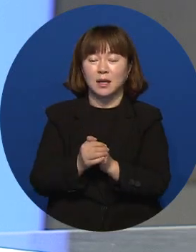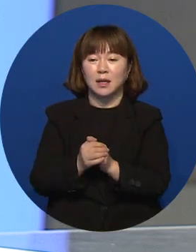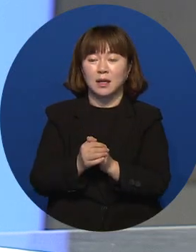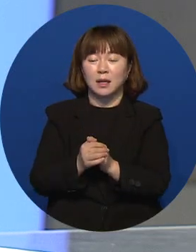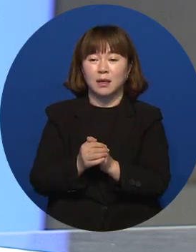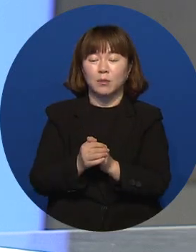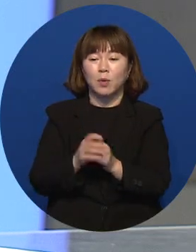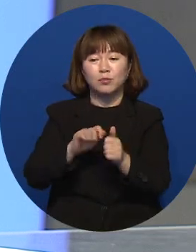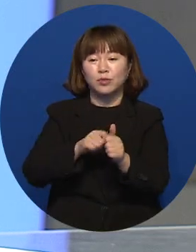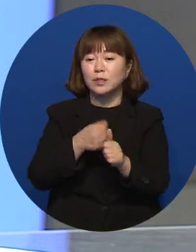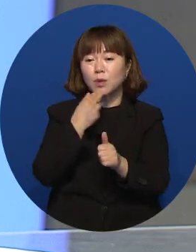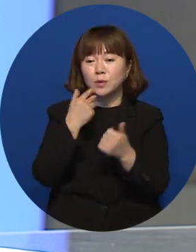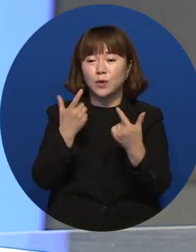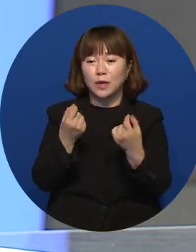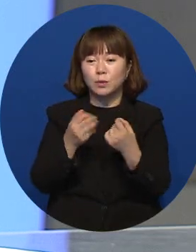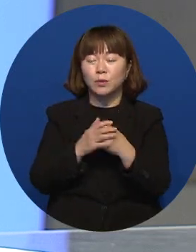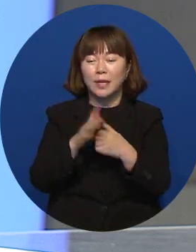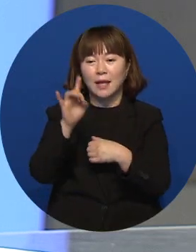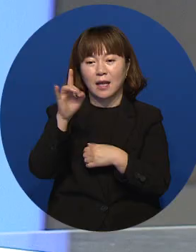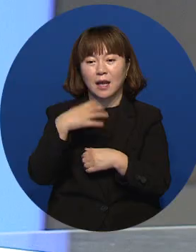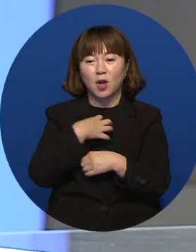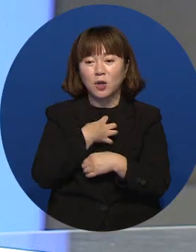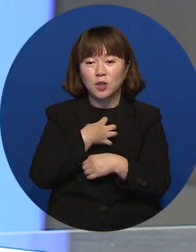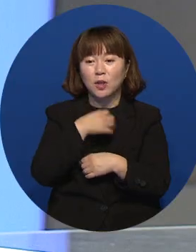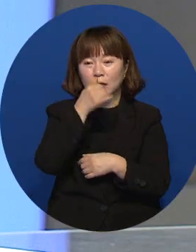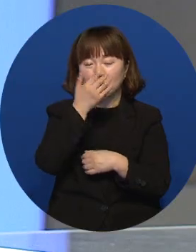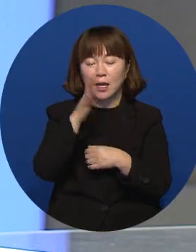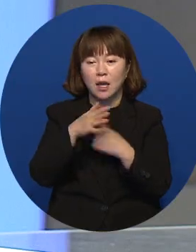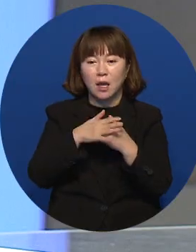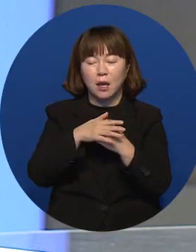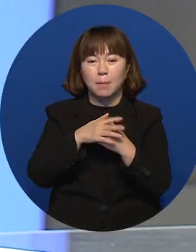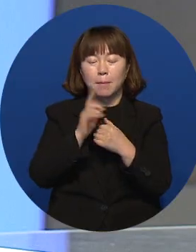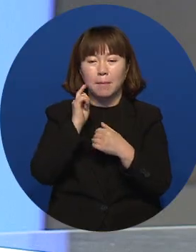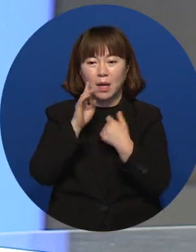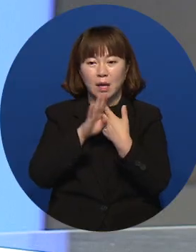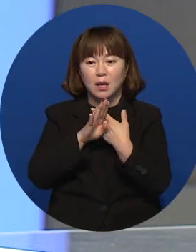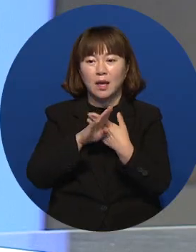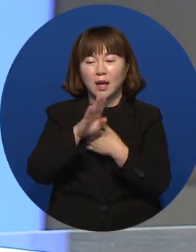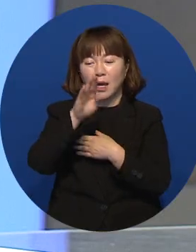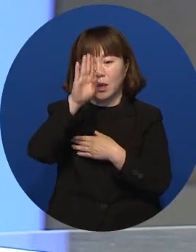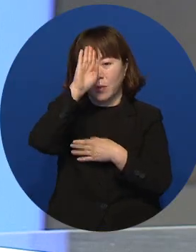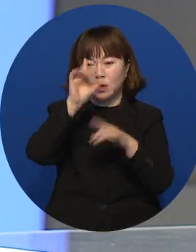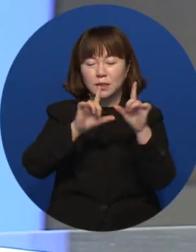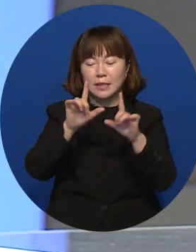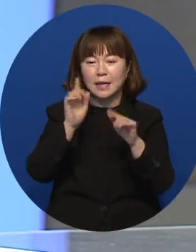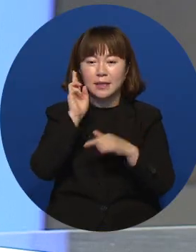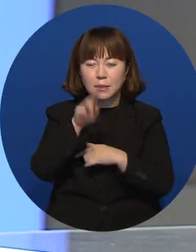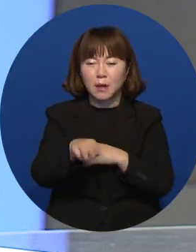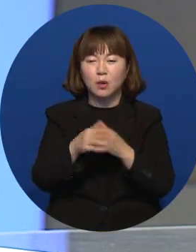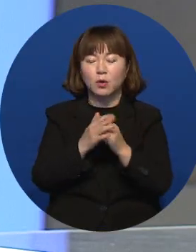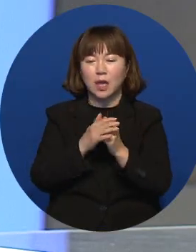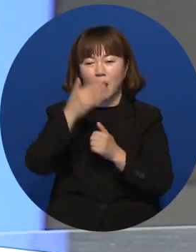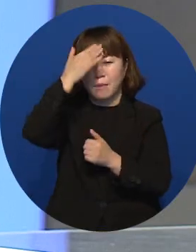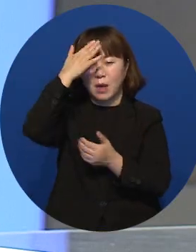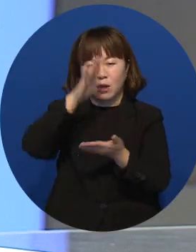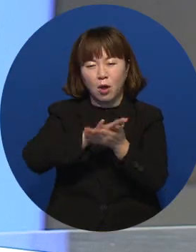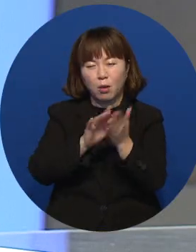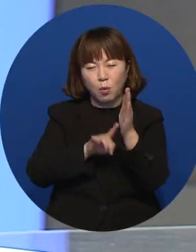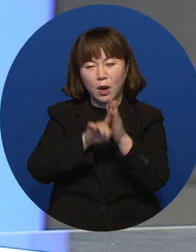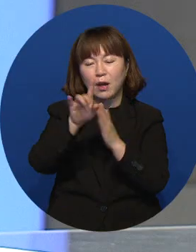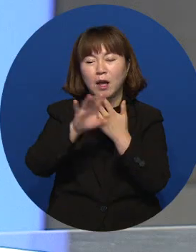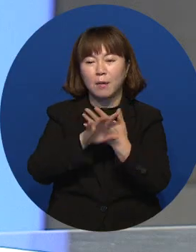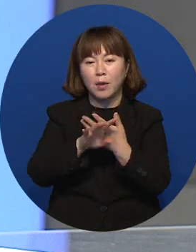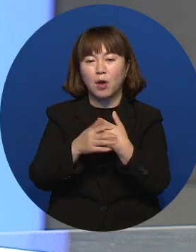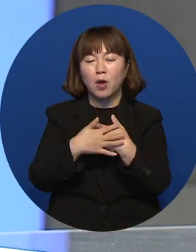제일 걱정되는 것은 환자가 증상이 심해지거나 아니면 갑자기 열이 난다 등 가했을 때 이 성체와 또 그 이상